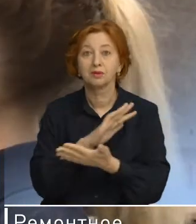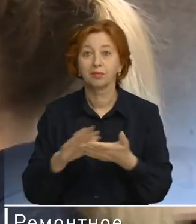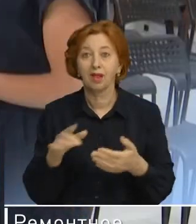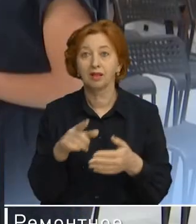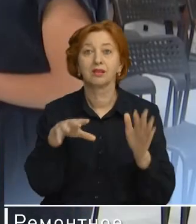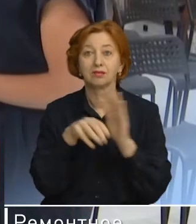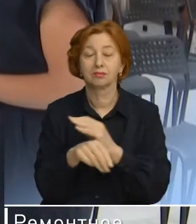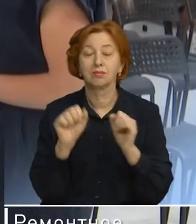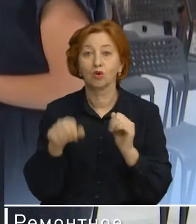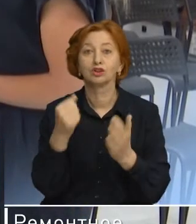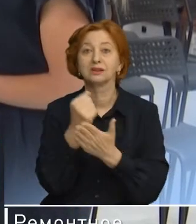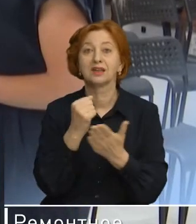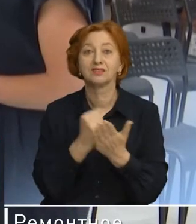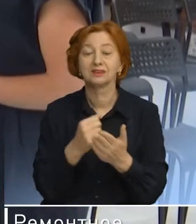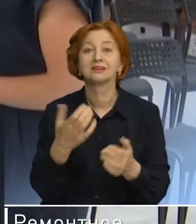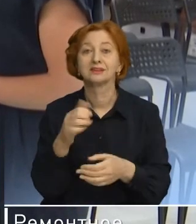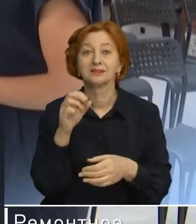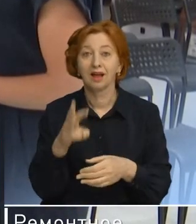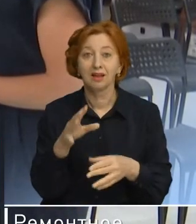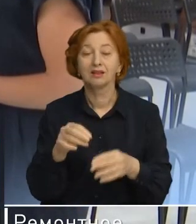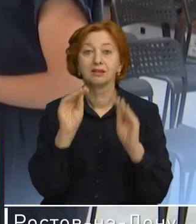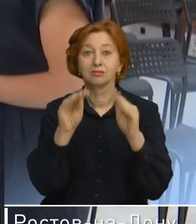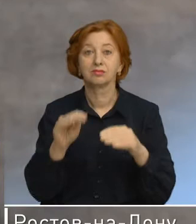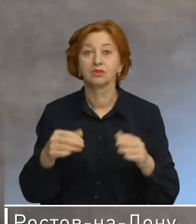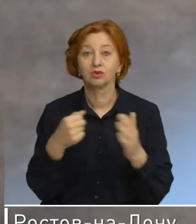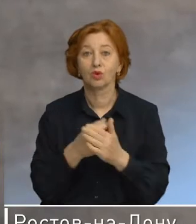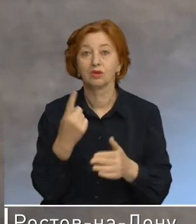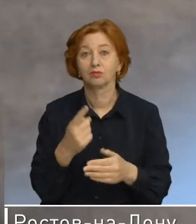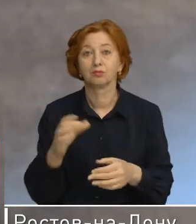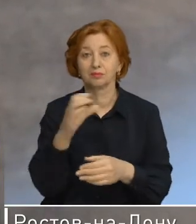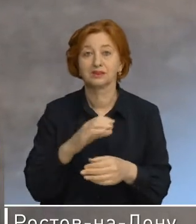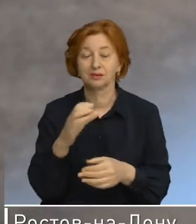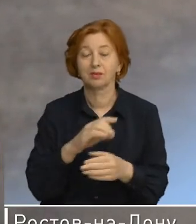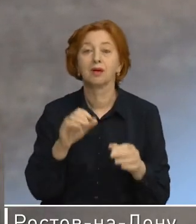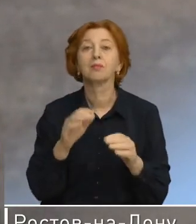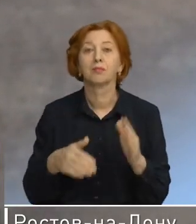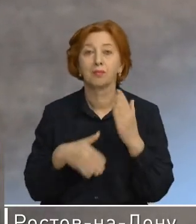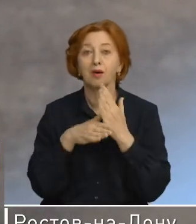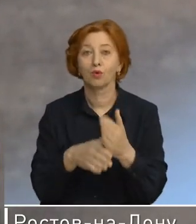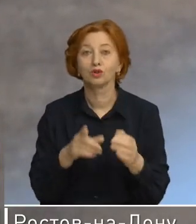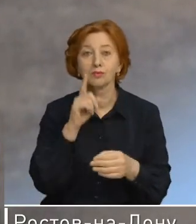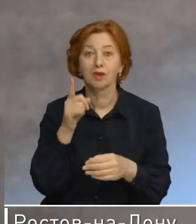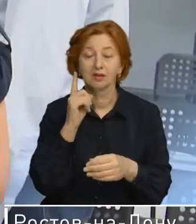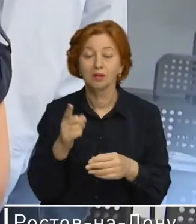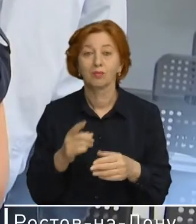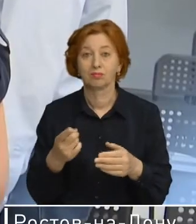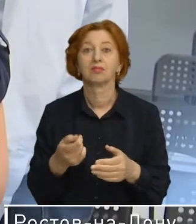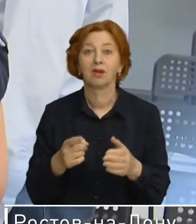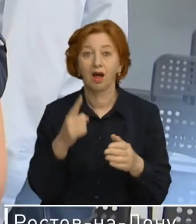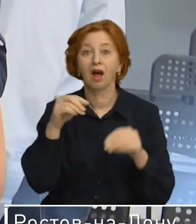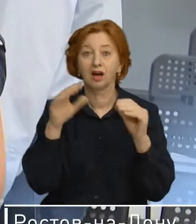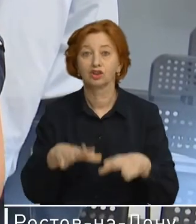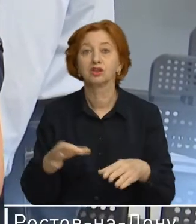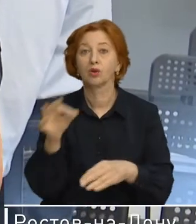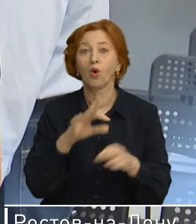достаточно зарегистрироваться на сайте. Курсы стартуют 1 сентября. Эти образовательные программы помогут молодежи определиться с профессией, бизнесменам найти